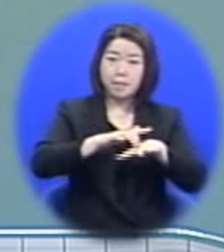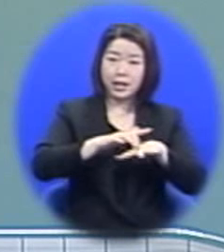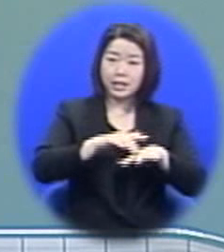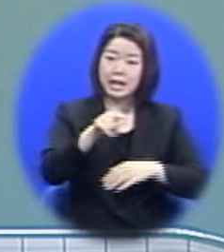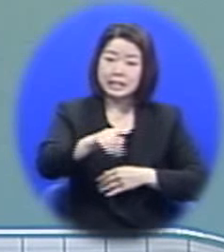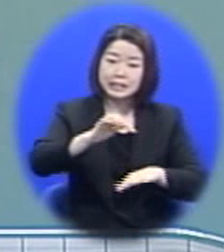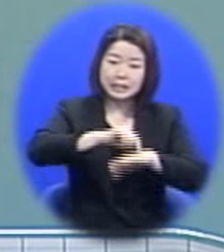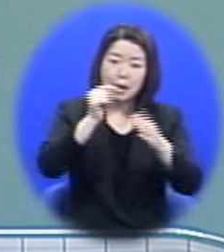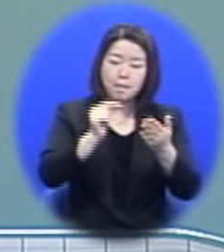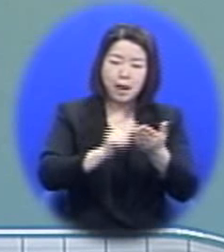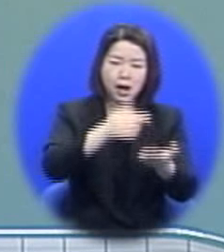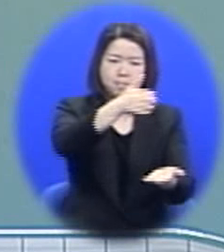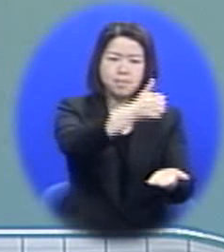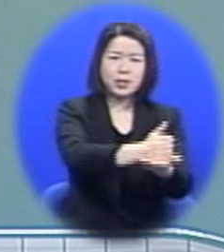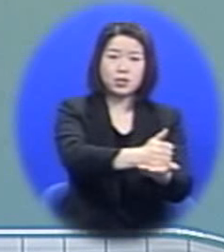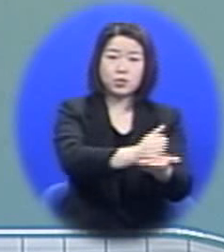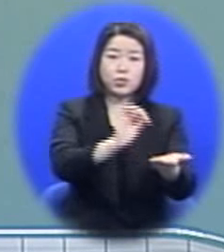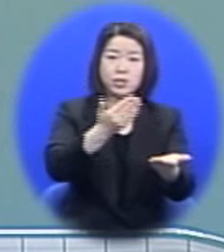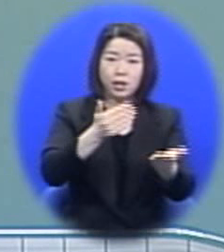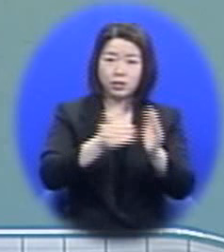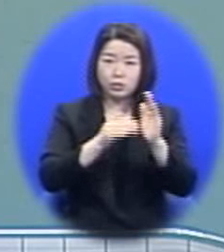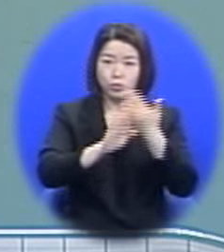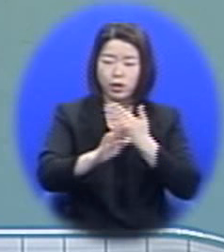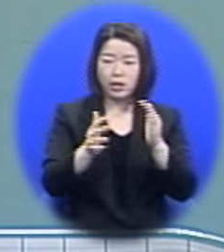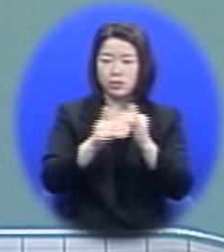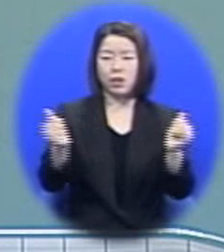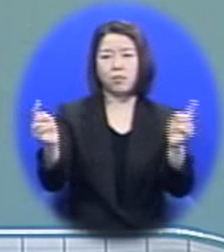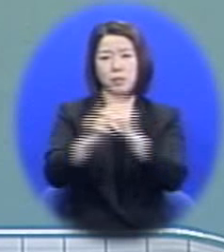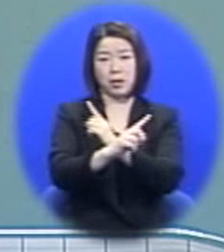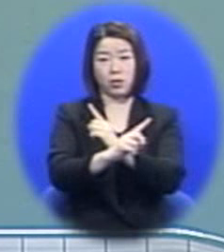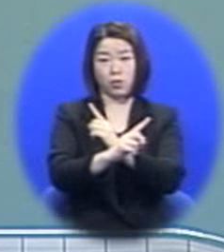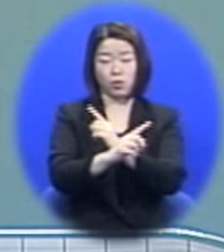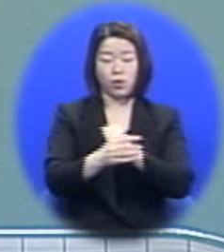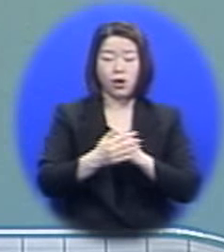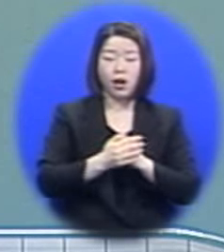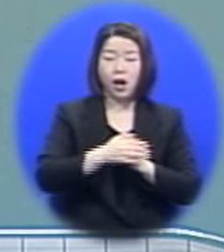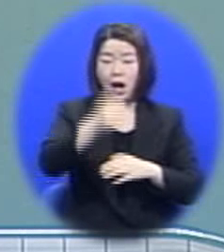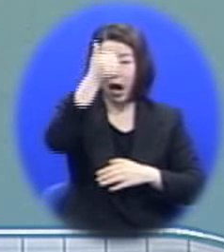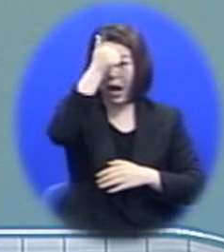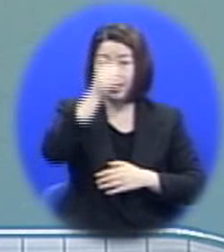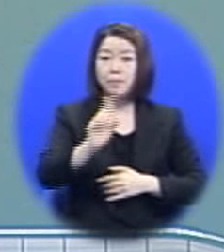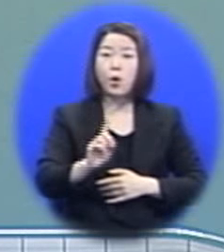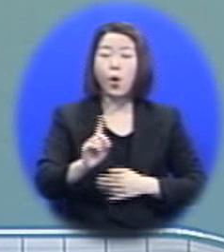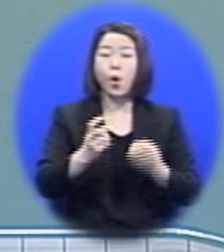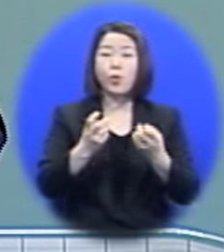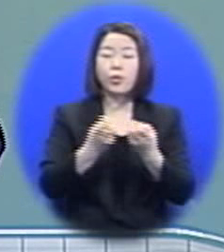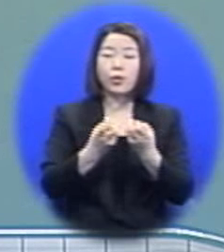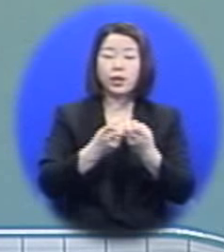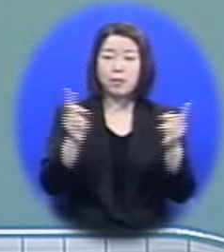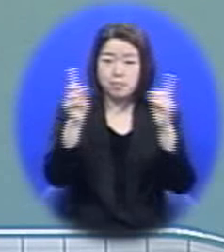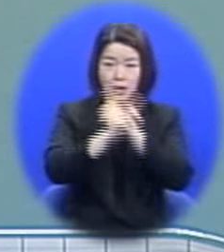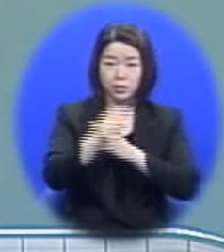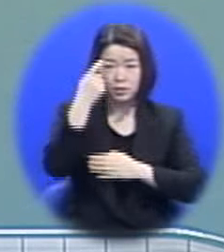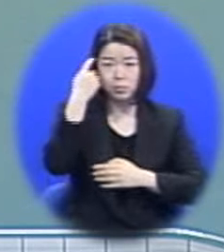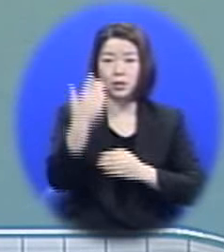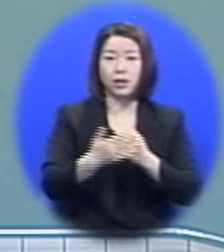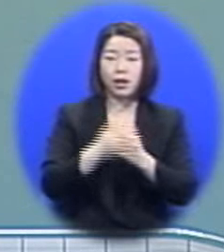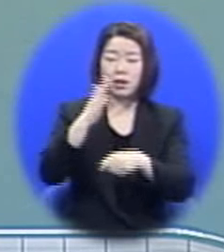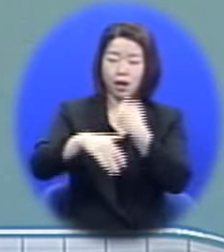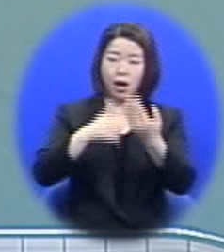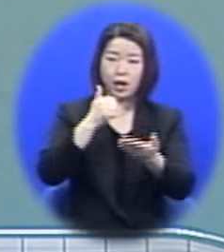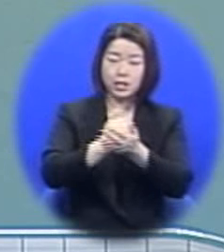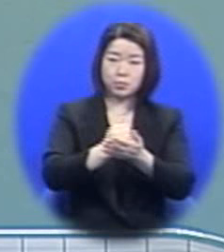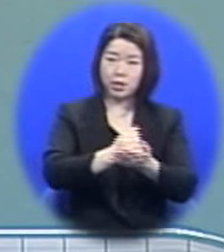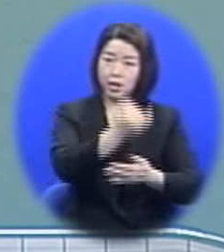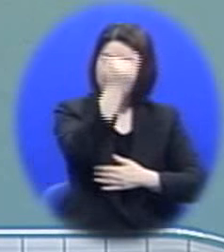마음에 주인되고 나니까 사람이 달라졌어요. 아담이 어떻게 달라졌죠? 하나님에게 그